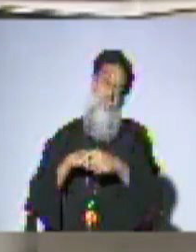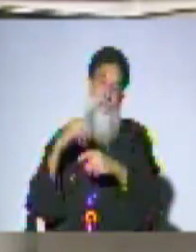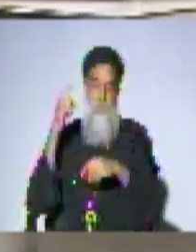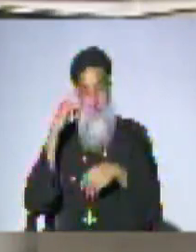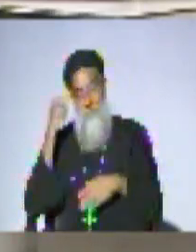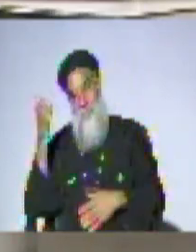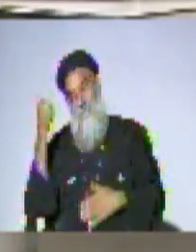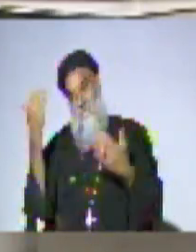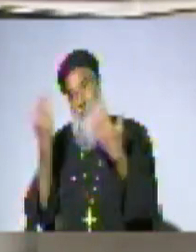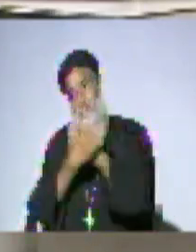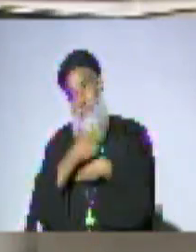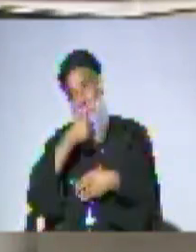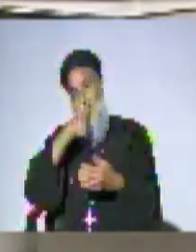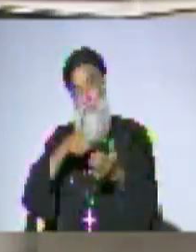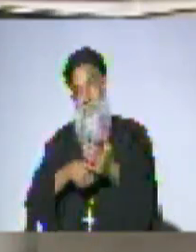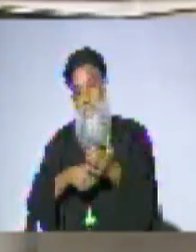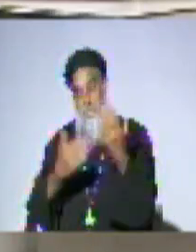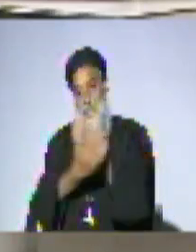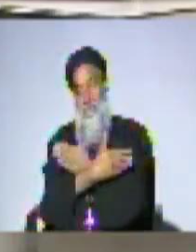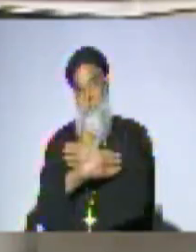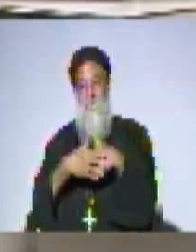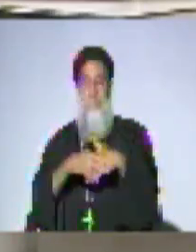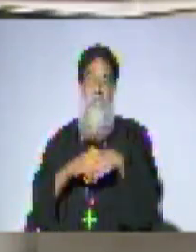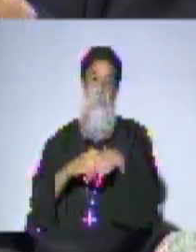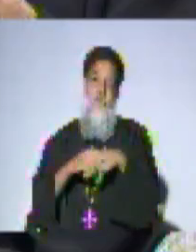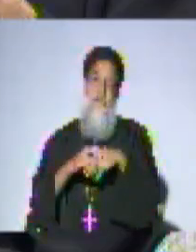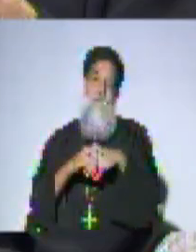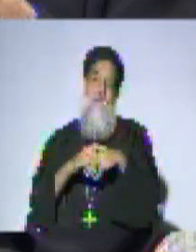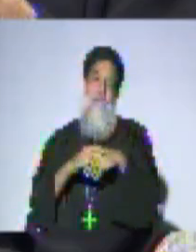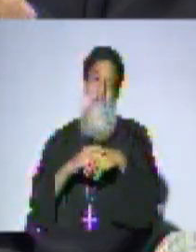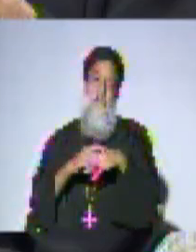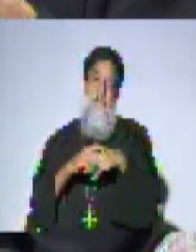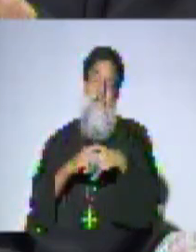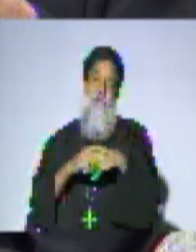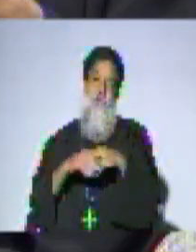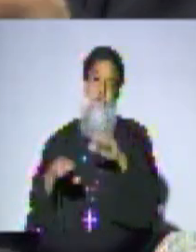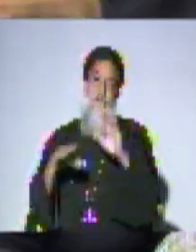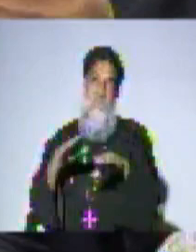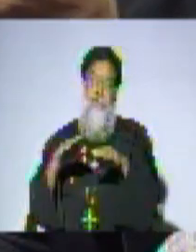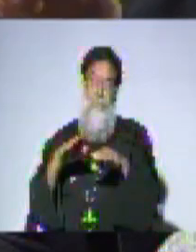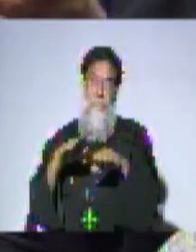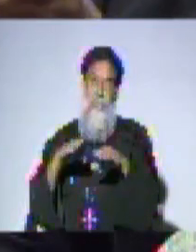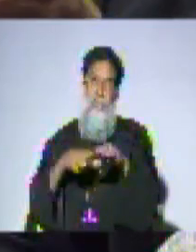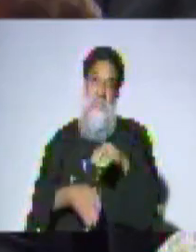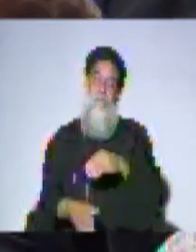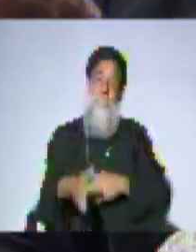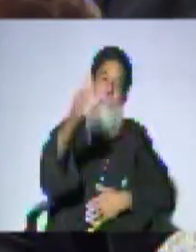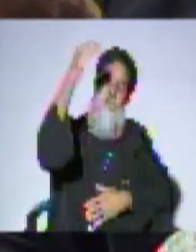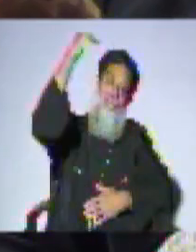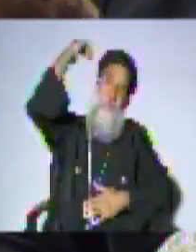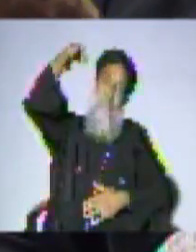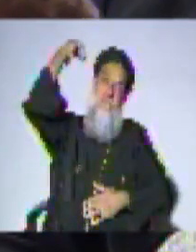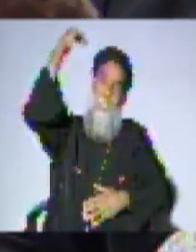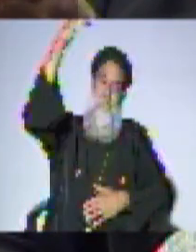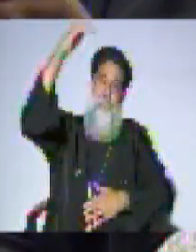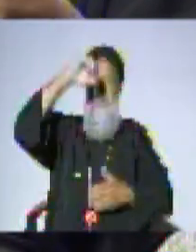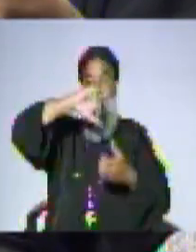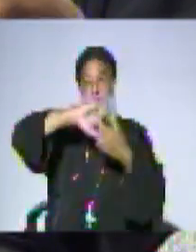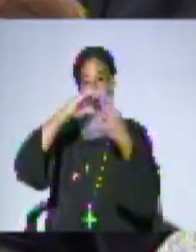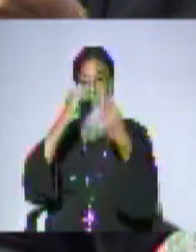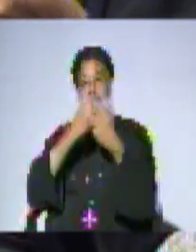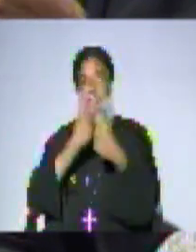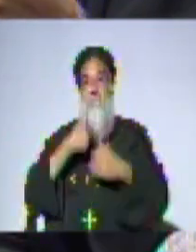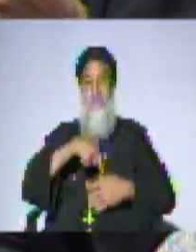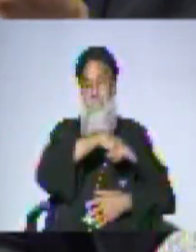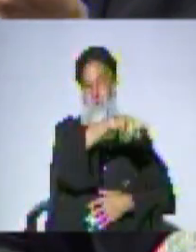فالحكمة عكس الجهالة يعني. يبقى ياخد الأجرة بتاعته في الخيرات الأبدية التي وعدت بها